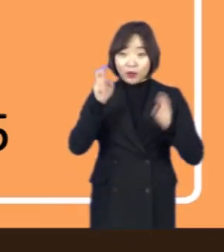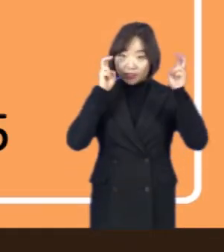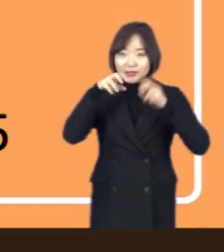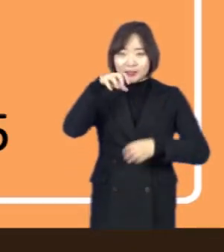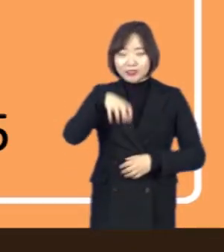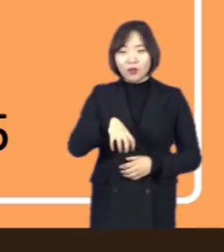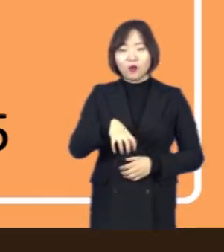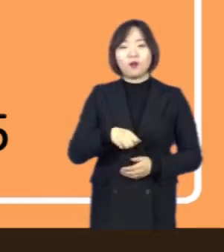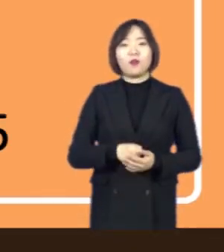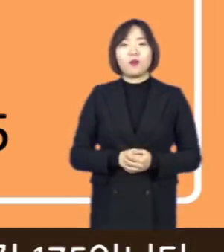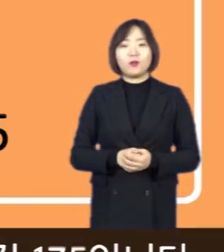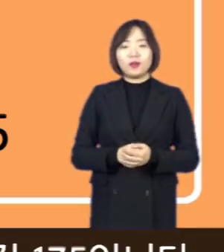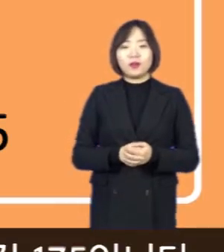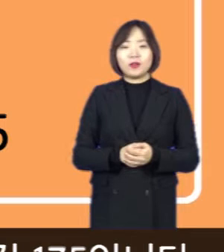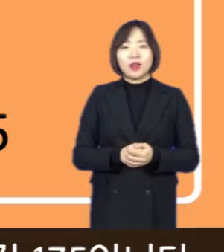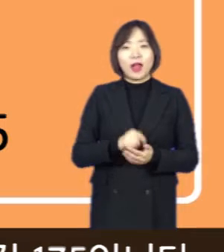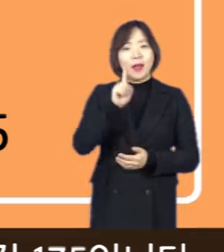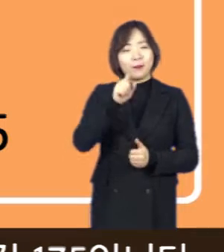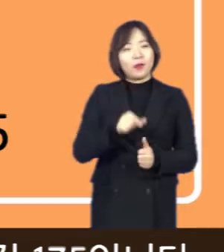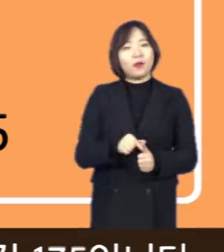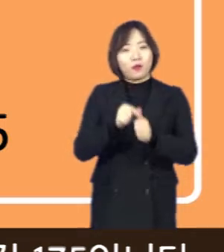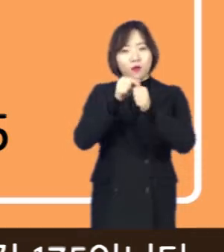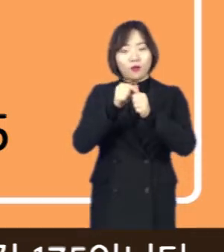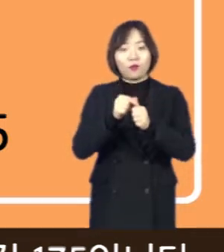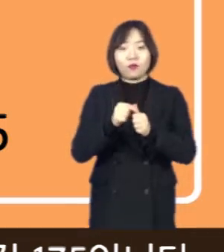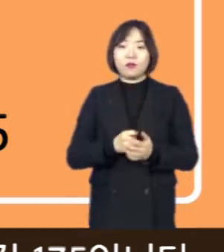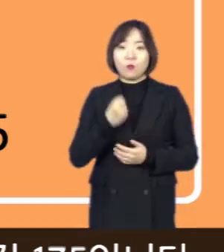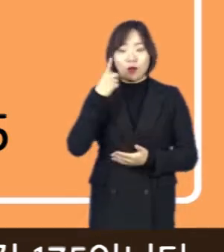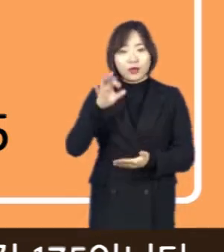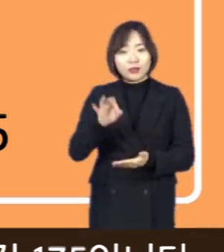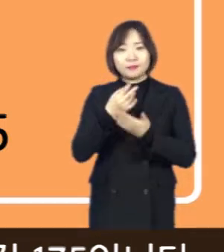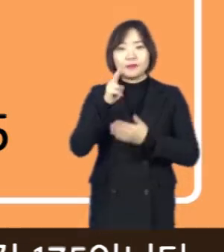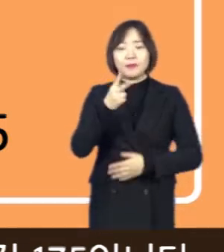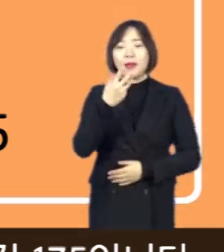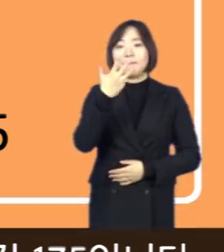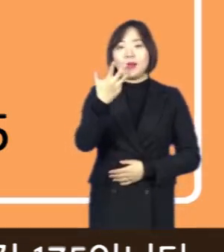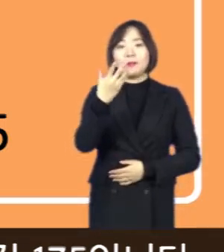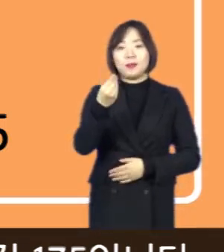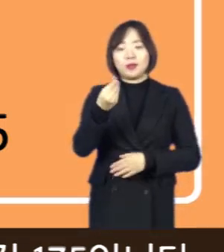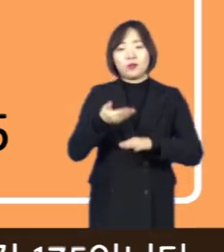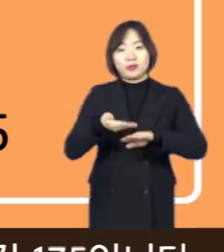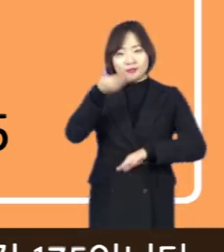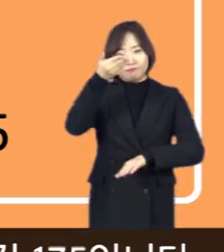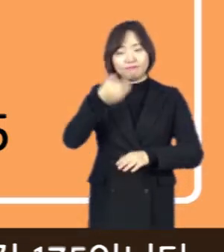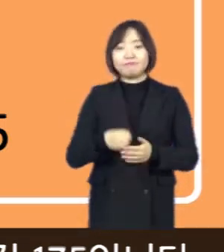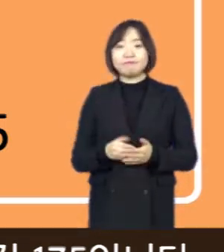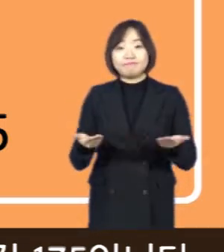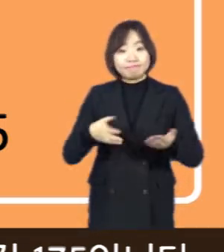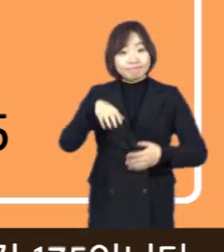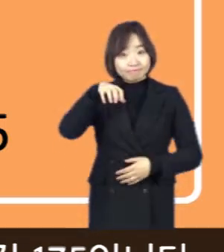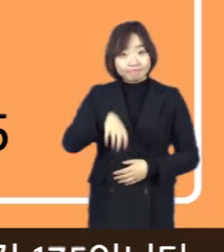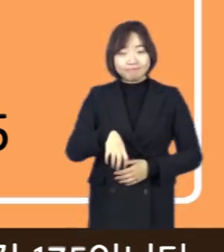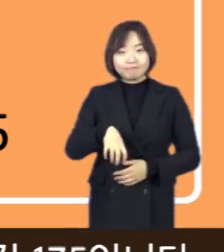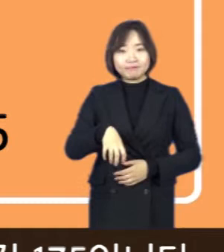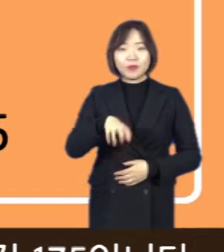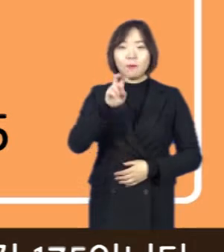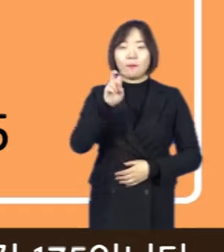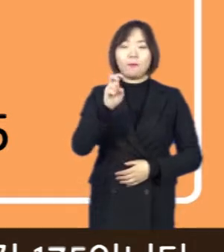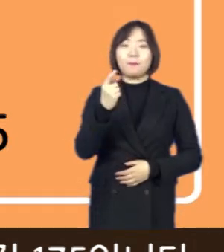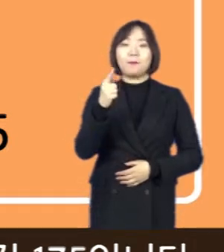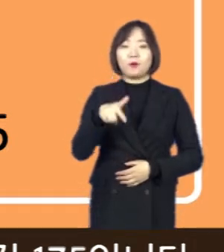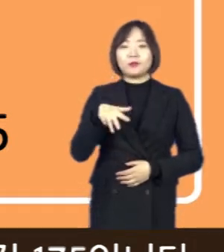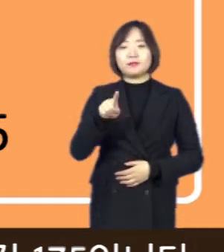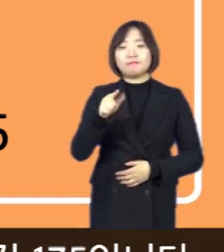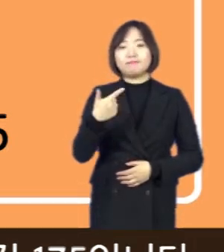직원 1명을 모집합니다. 임금은 월급 208만원 이상이며 근무지는 천안시 동남구 목천읍